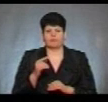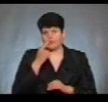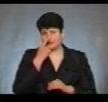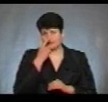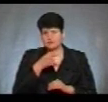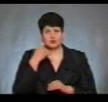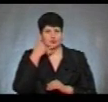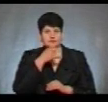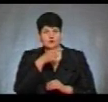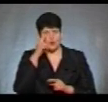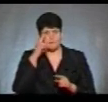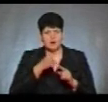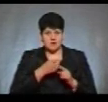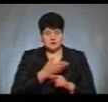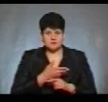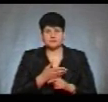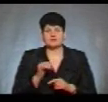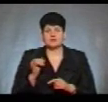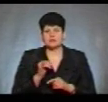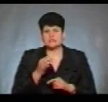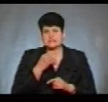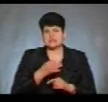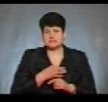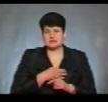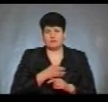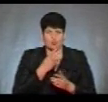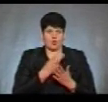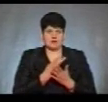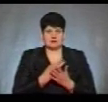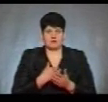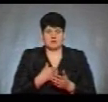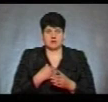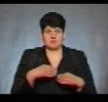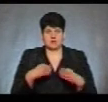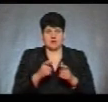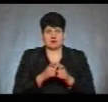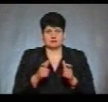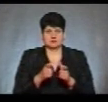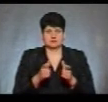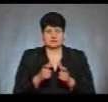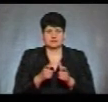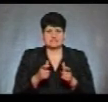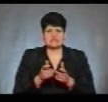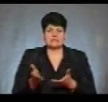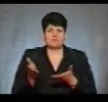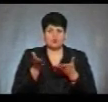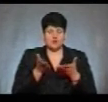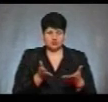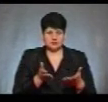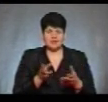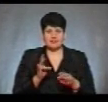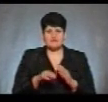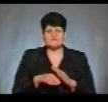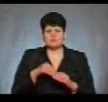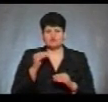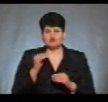нещодавно перезвонив його брат і сказав, ну, показав мені, передав повістку, не повістку, а запрошення на